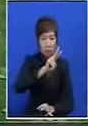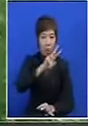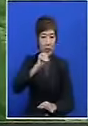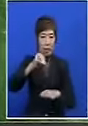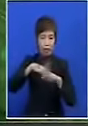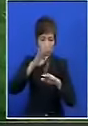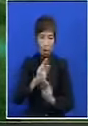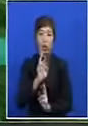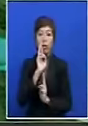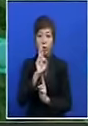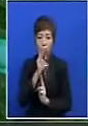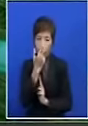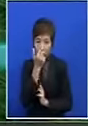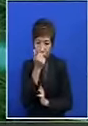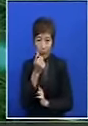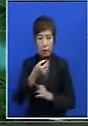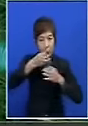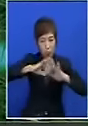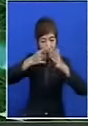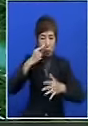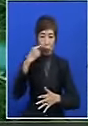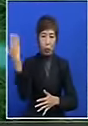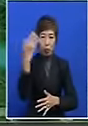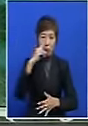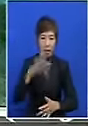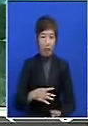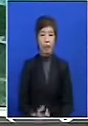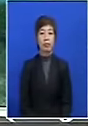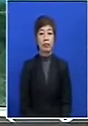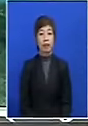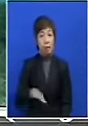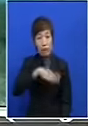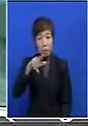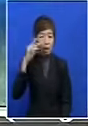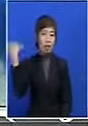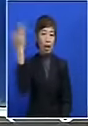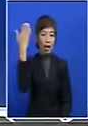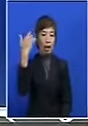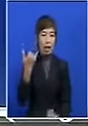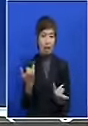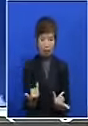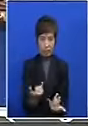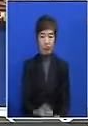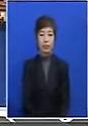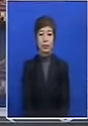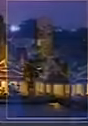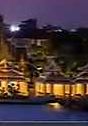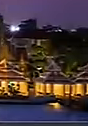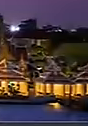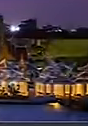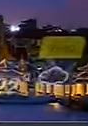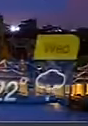2เมตรยังคงต้องเฝ้าระวังเรื่องของคลื่นลมแรงกันต่อไปครับและทั้งหมดเป็นการตรวจสอบสภาพอากาศในNow Weatherครับ